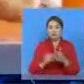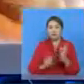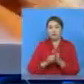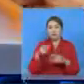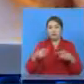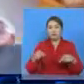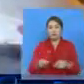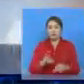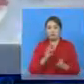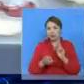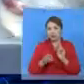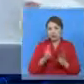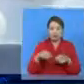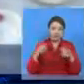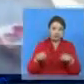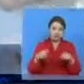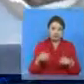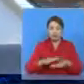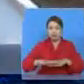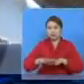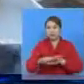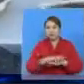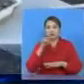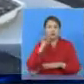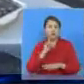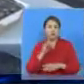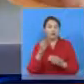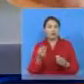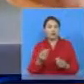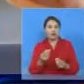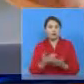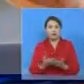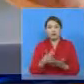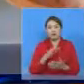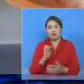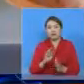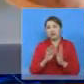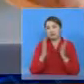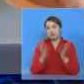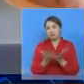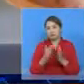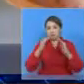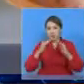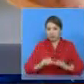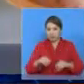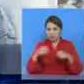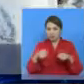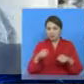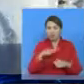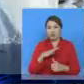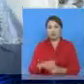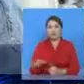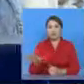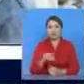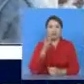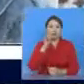түрлі кондитерлік өнім жасап сатады. Жәрмеңкеде халыққа қолжетімді болу үшін бәліш тортты әдеттегіден төмен бағада сатты.